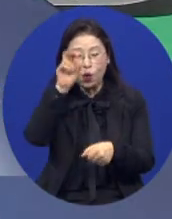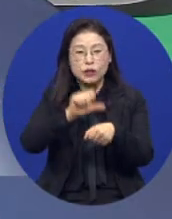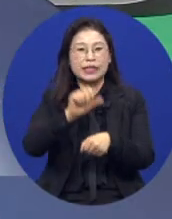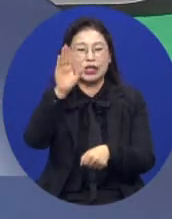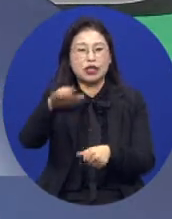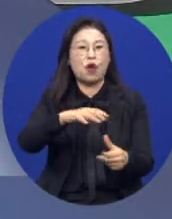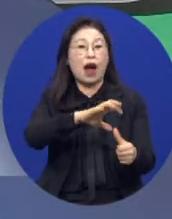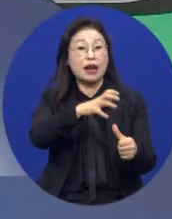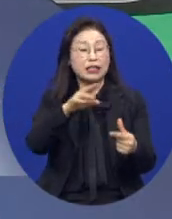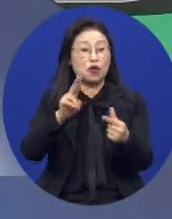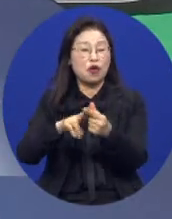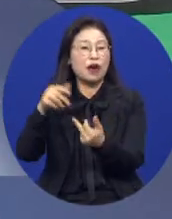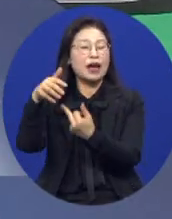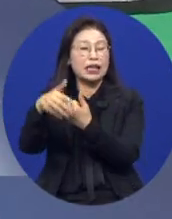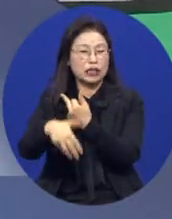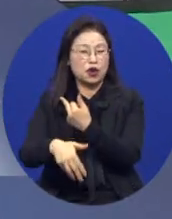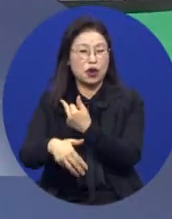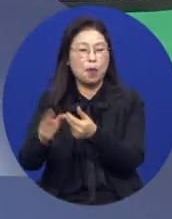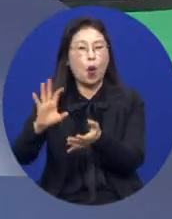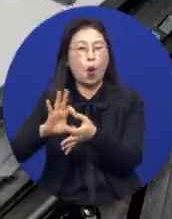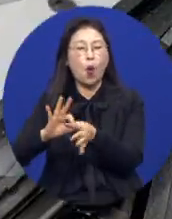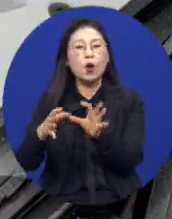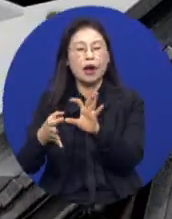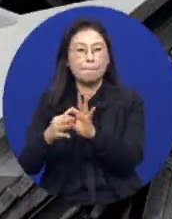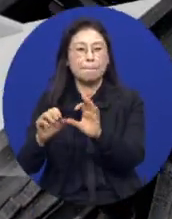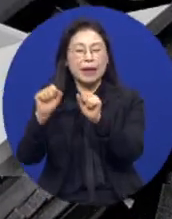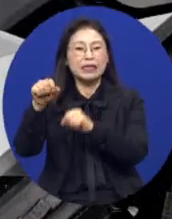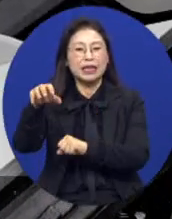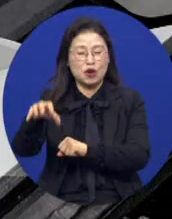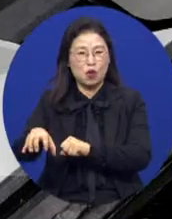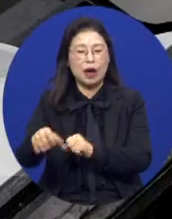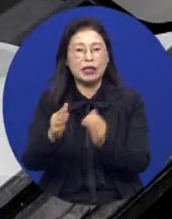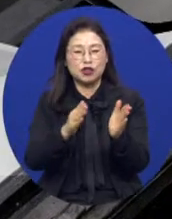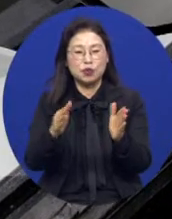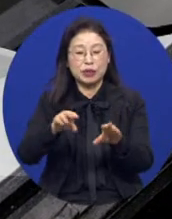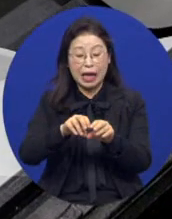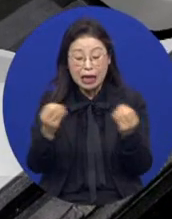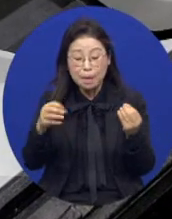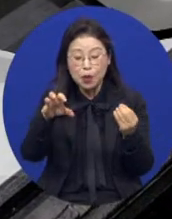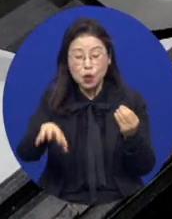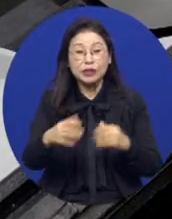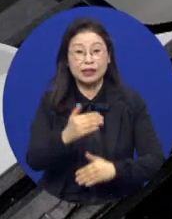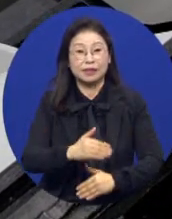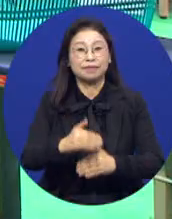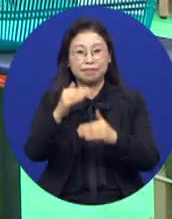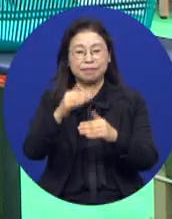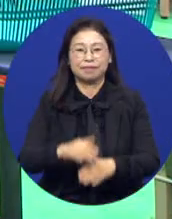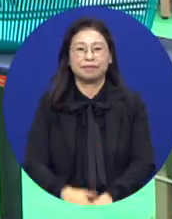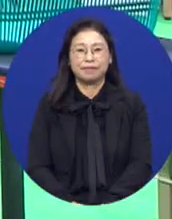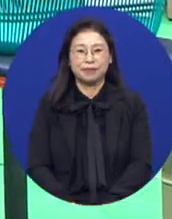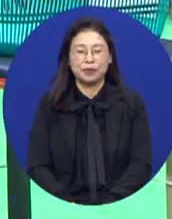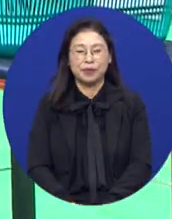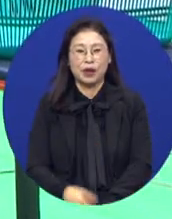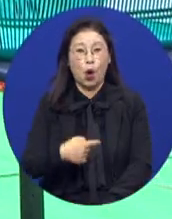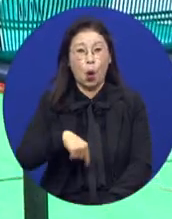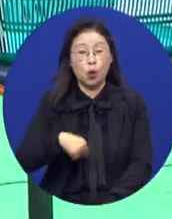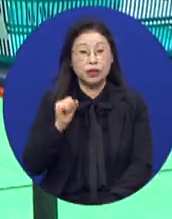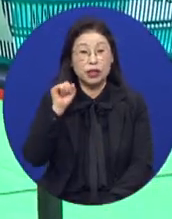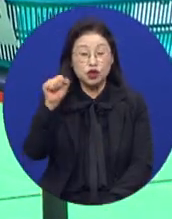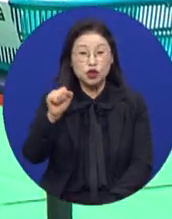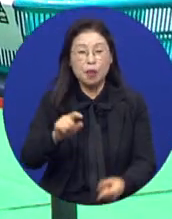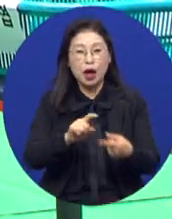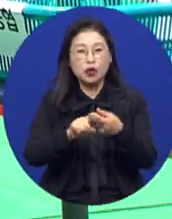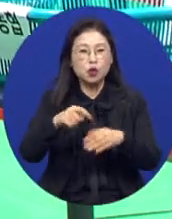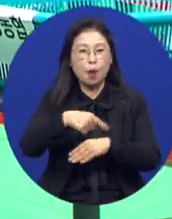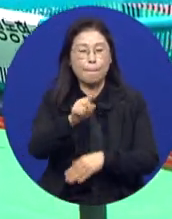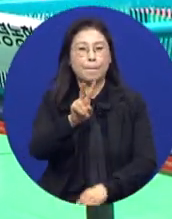제주시 한라체육관과 서귀포시 올림픽기념국민생활관에 마련된 개표소에서 진행됩니다. 단독 출마 조합을